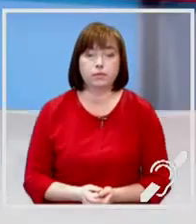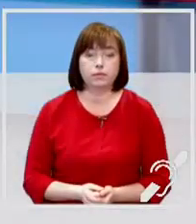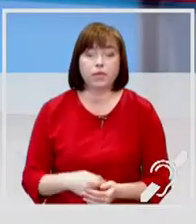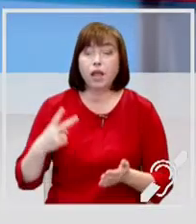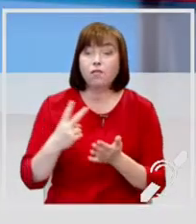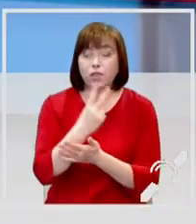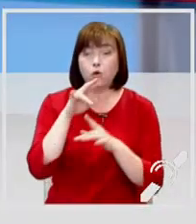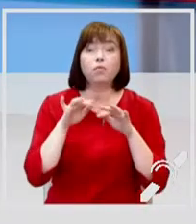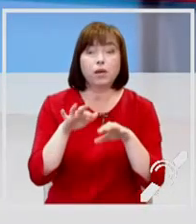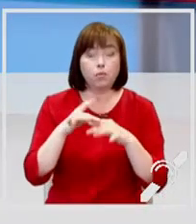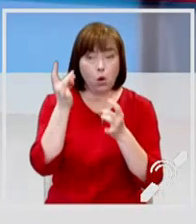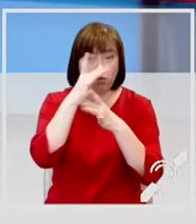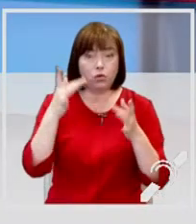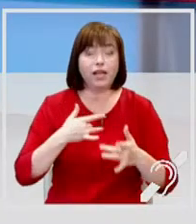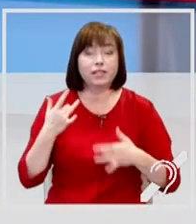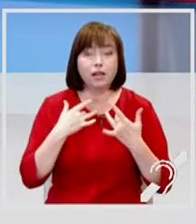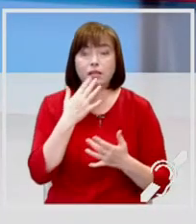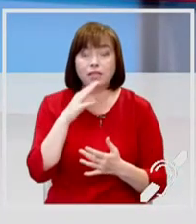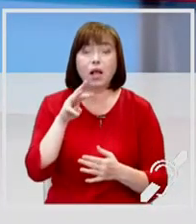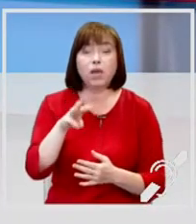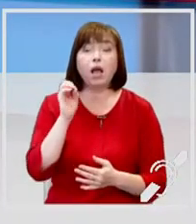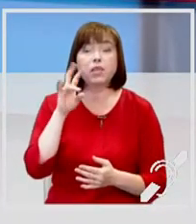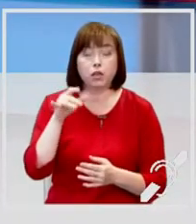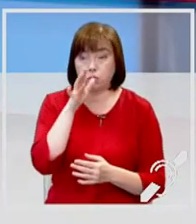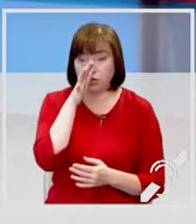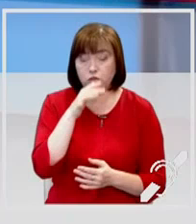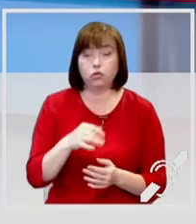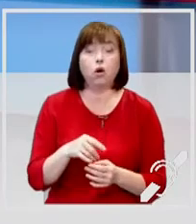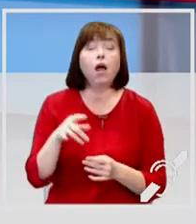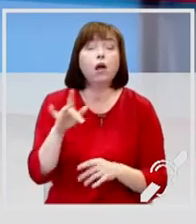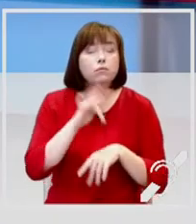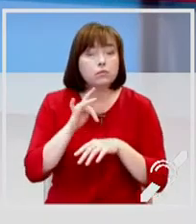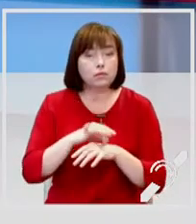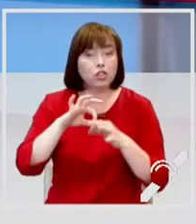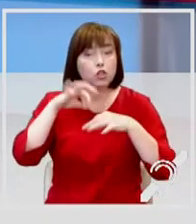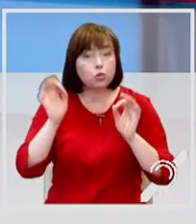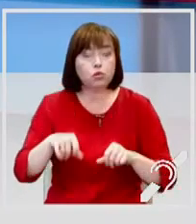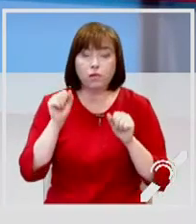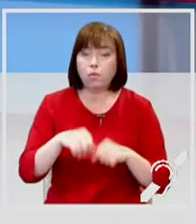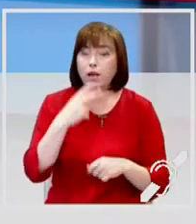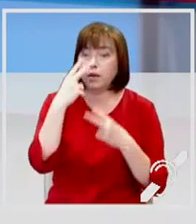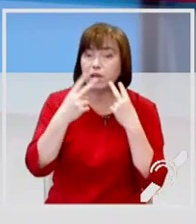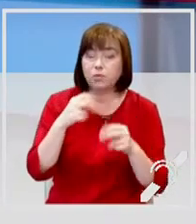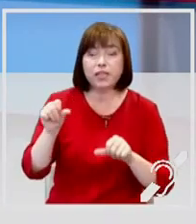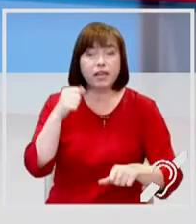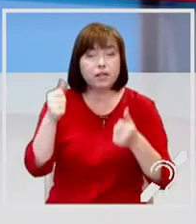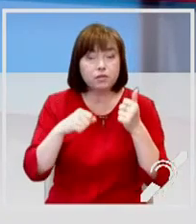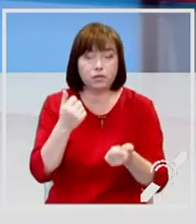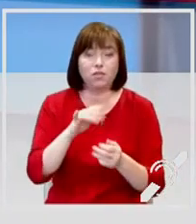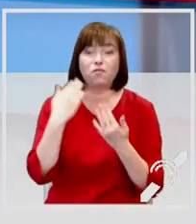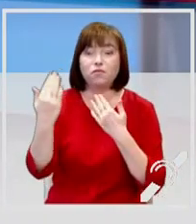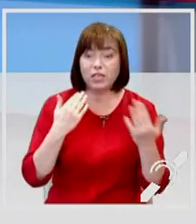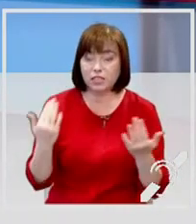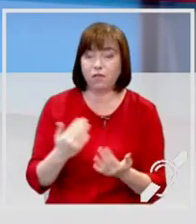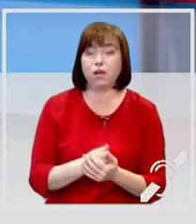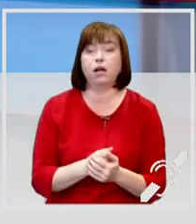Dublu eveniment cultural la Teatrul Național Mihai Eminescu din Chișinău, iubitorii de artă au avut posibilitatea să admire expoziția Ion